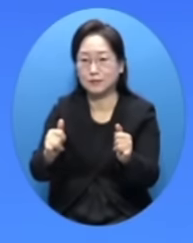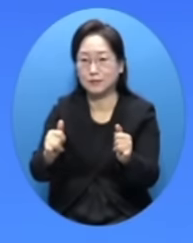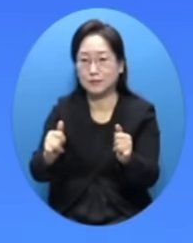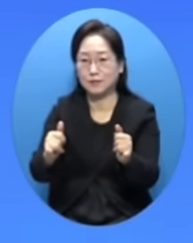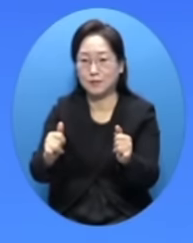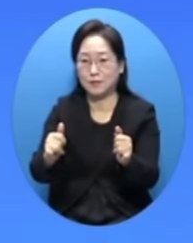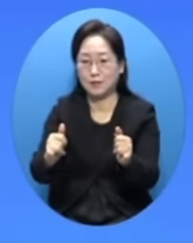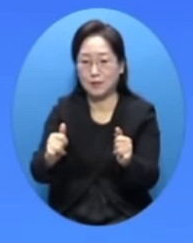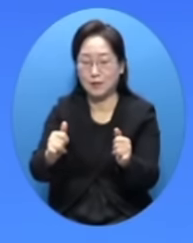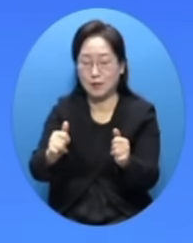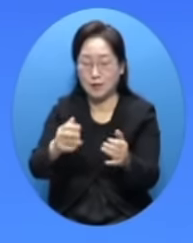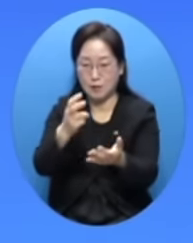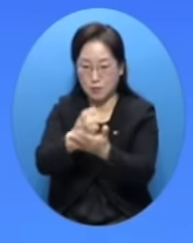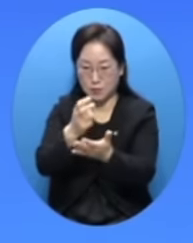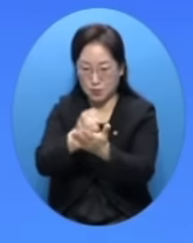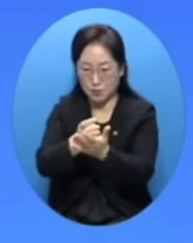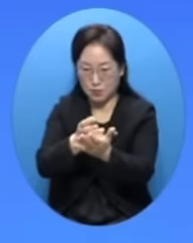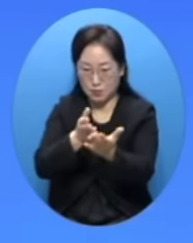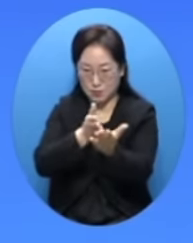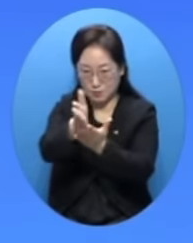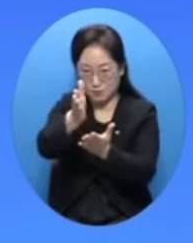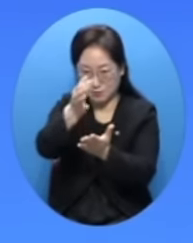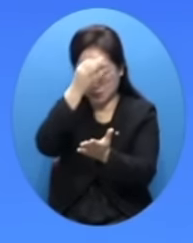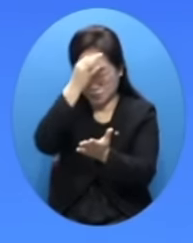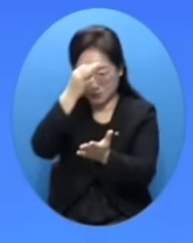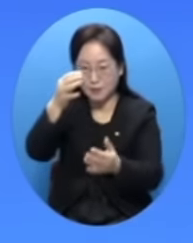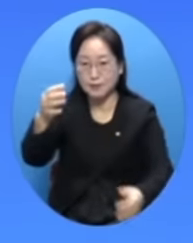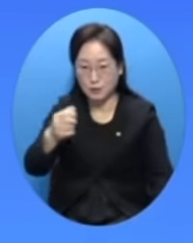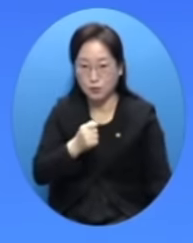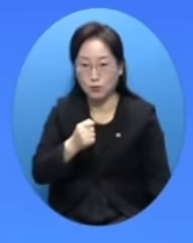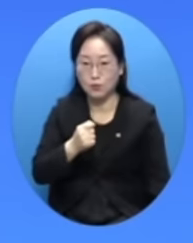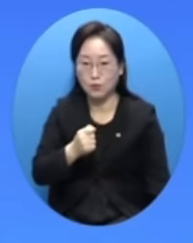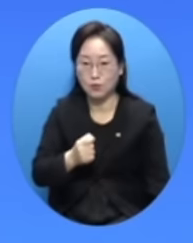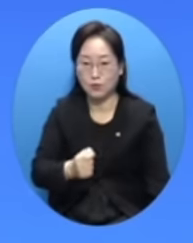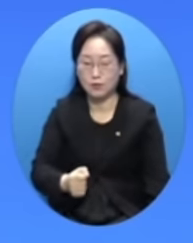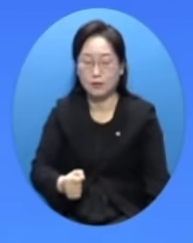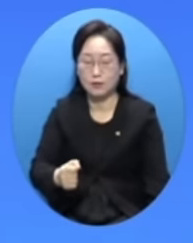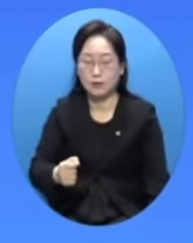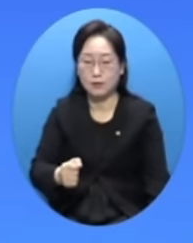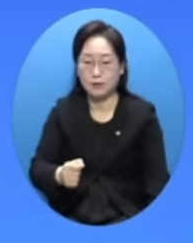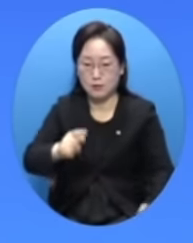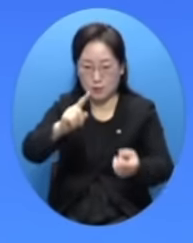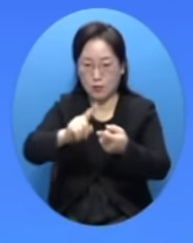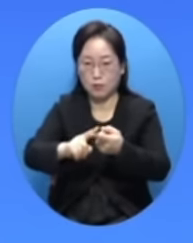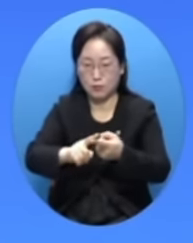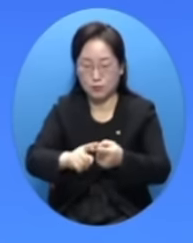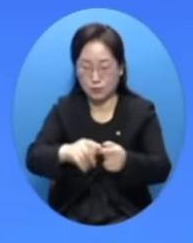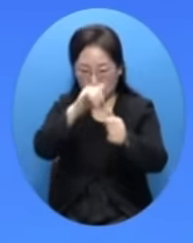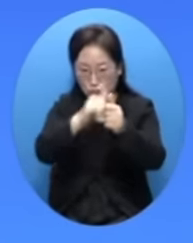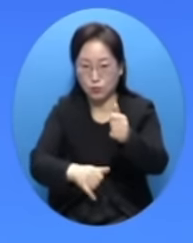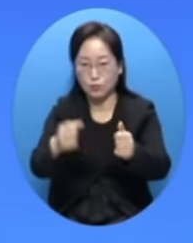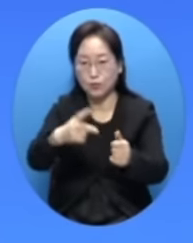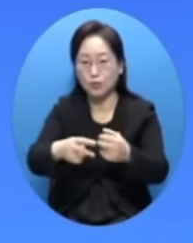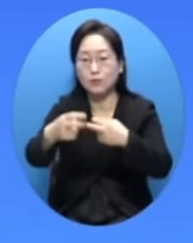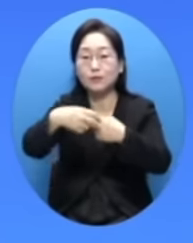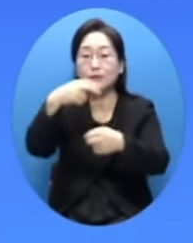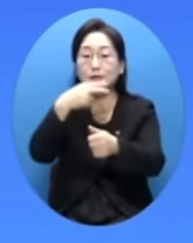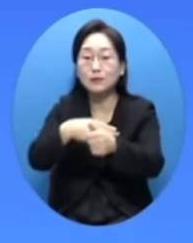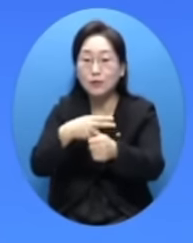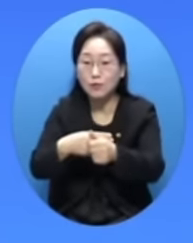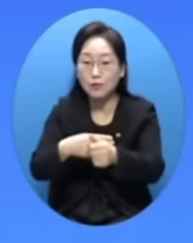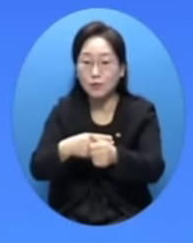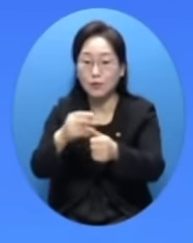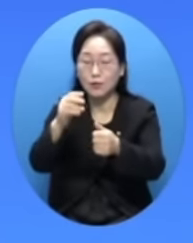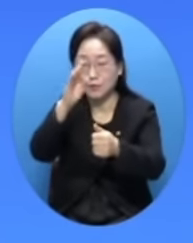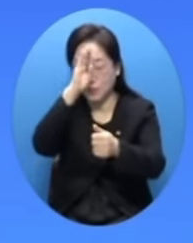주신 법률 전문가의 재능을 가지고 있는 곳에서 또 의료인은 병을